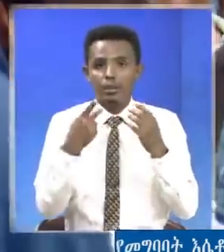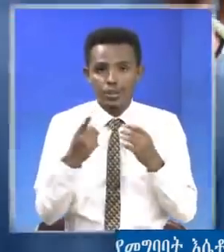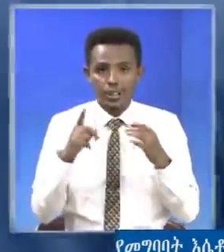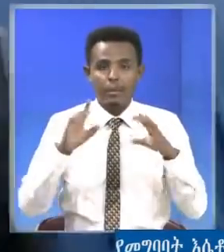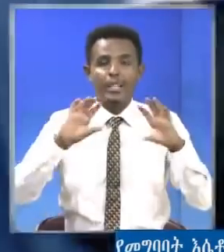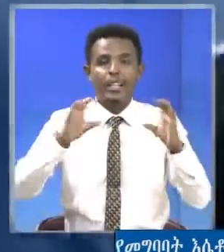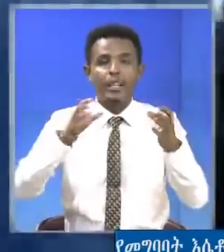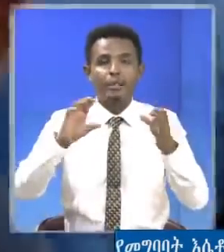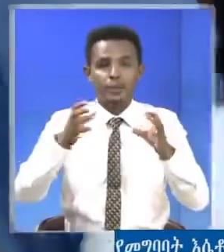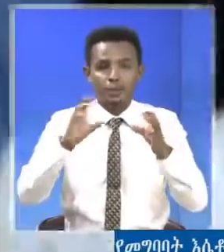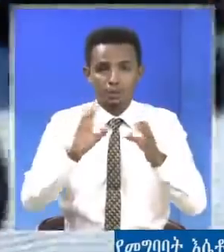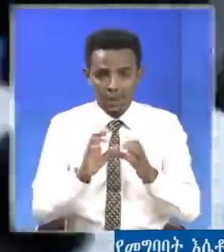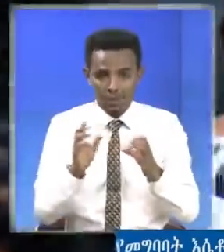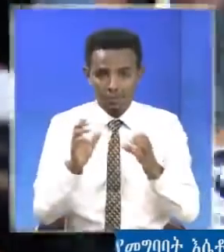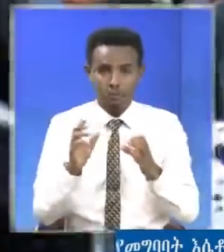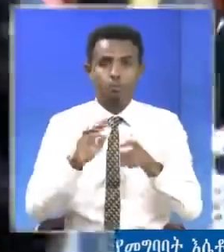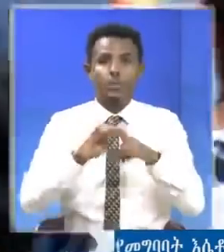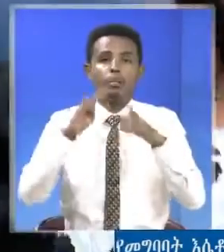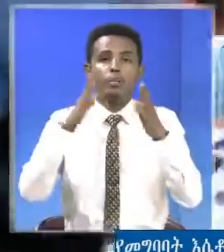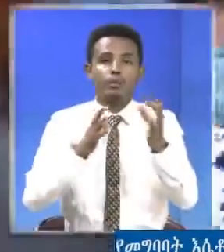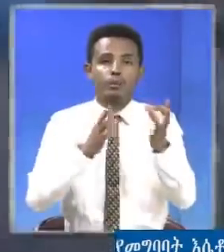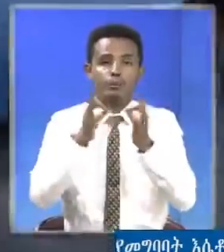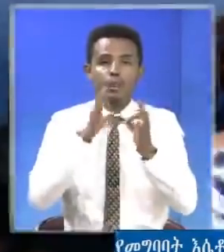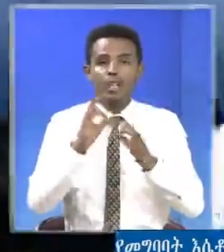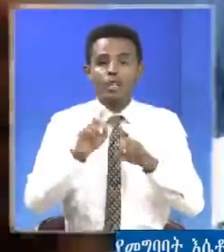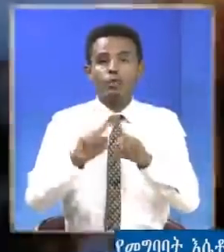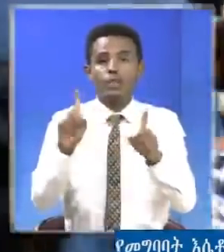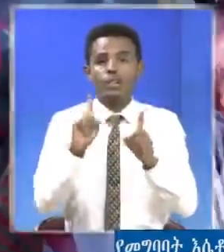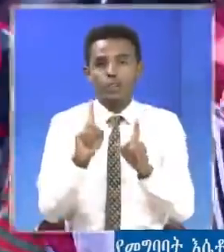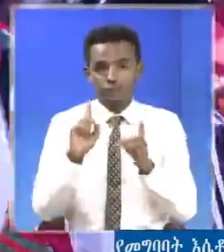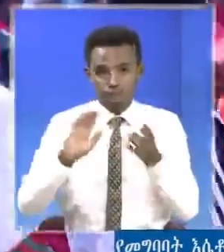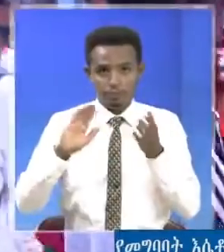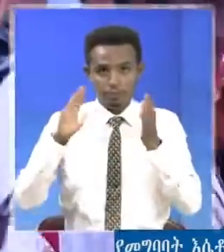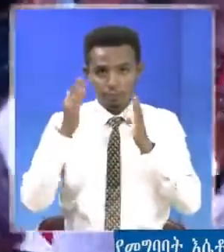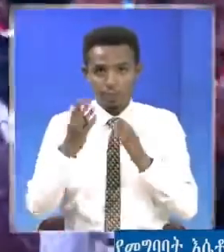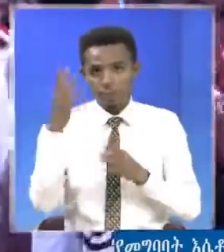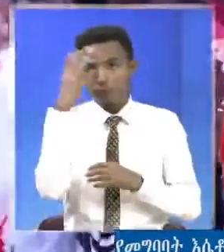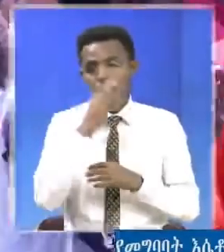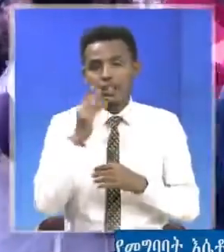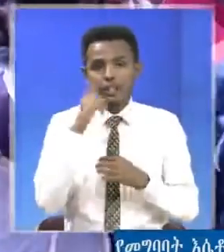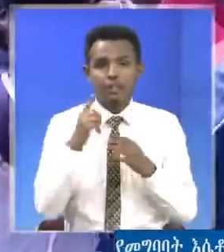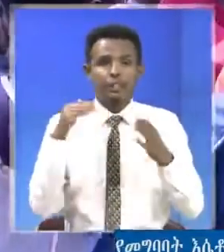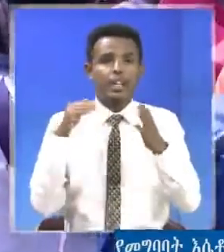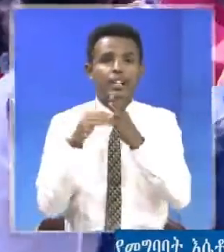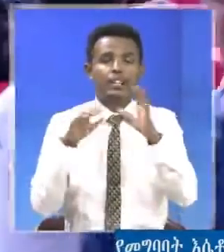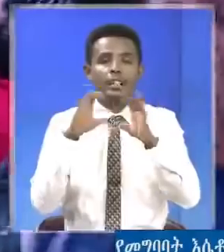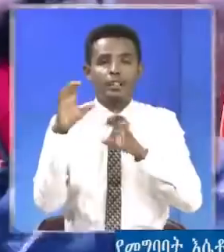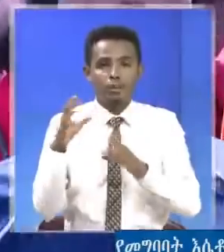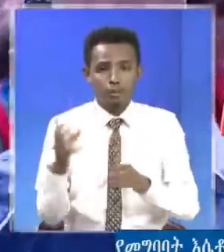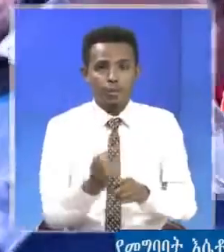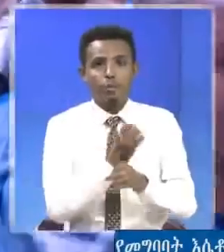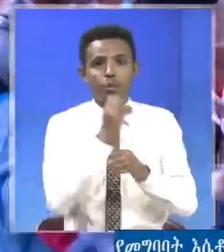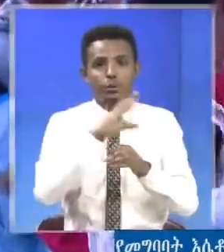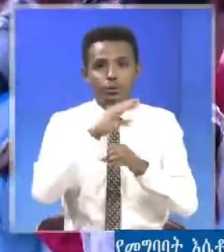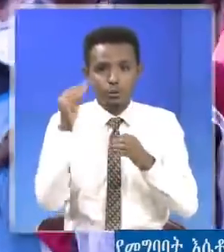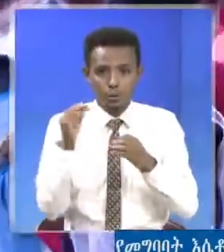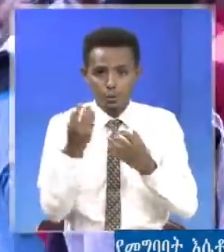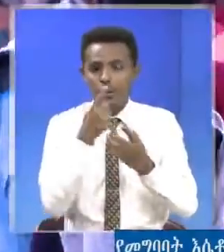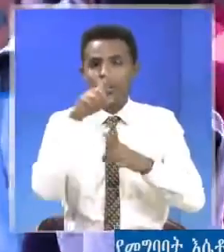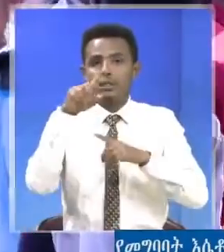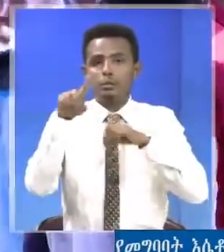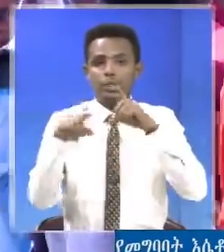እንደሚሉት ውበታችን የሆነው ልዩነታችን ላለመነጋገራችን ጋሬጣ አድርገው የሚወስዱ አላፍ መሆን፣ ከሀገር ይልቅ